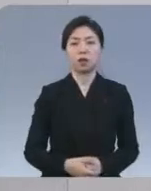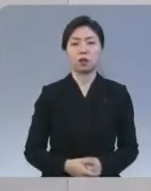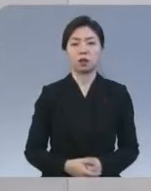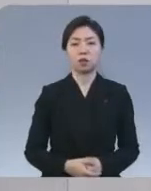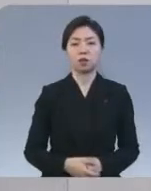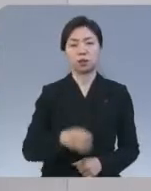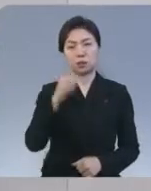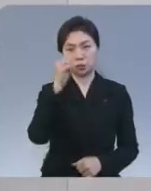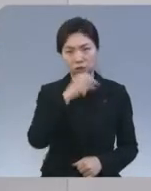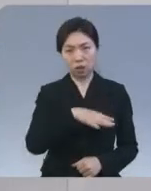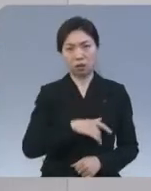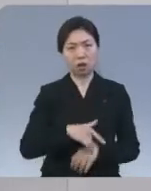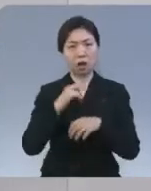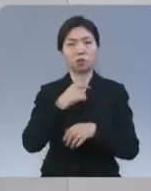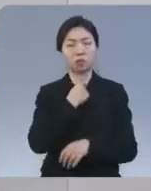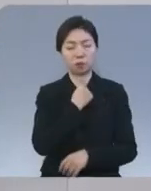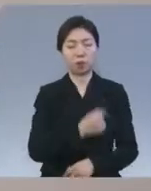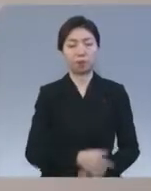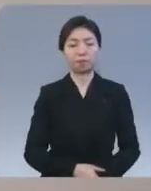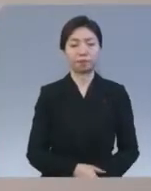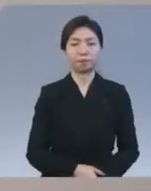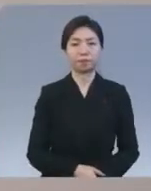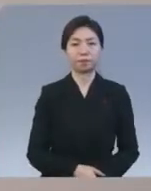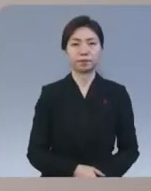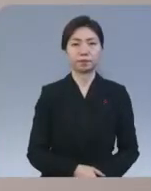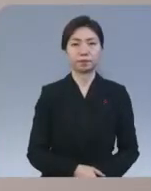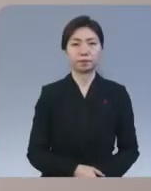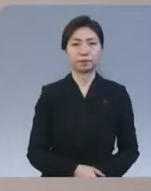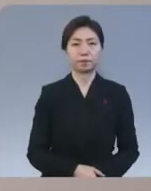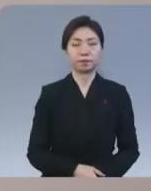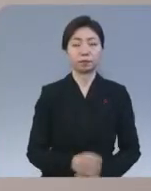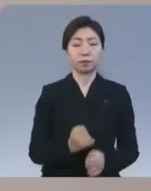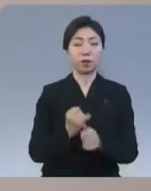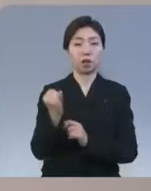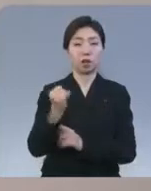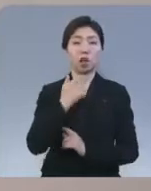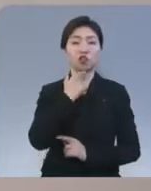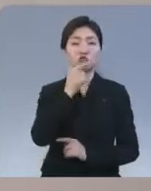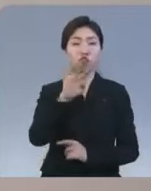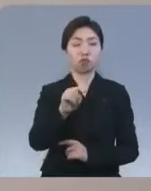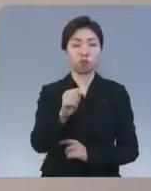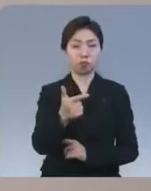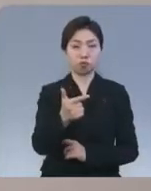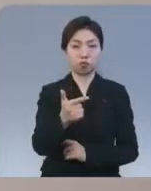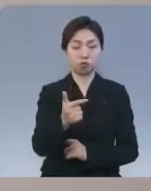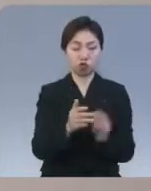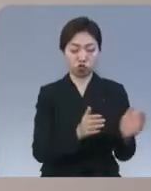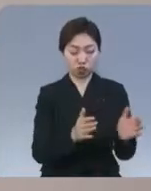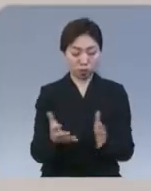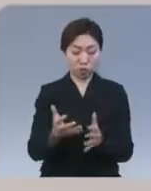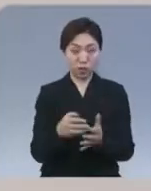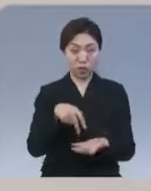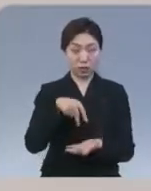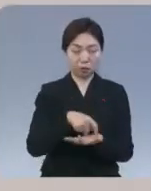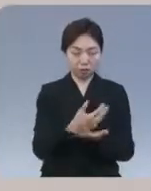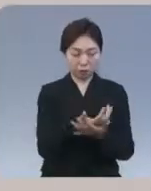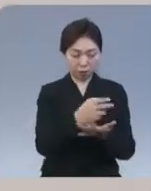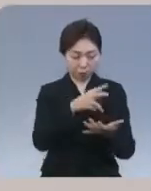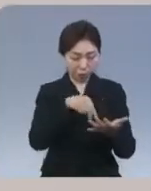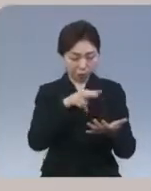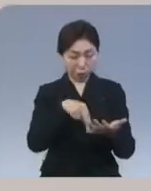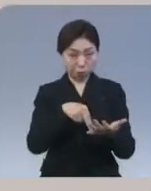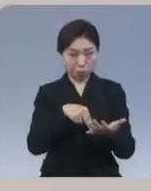своих прошлых ошибках а в случае избрания юнцов юля президентом средоточие цена добросовестном исполнении